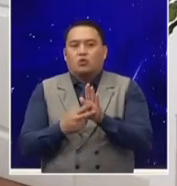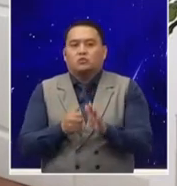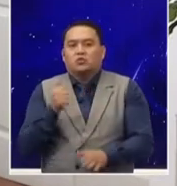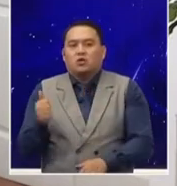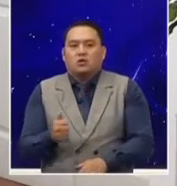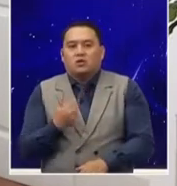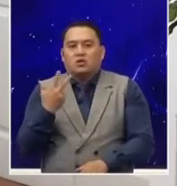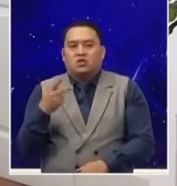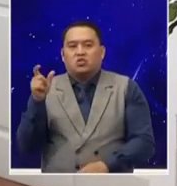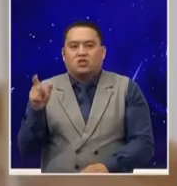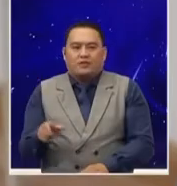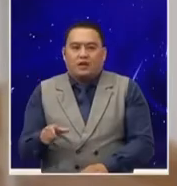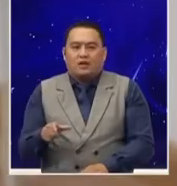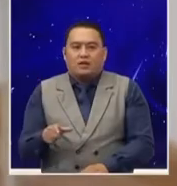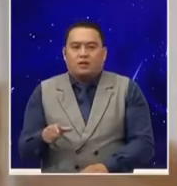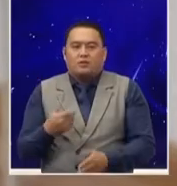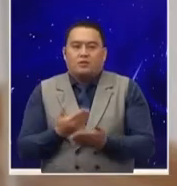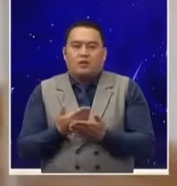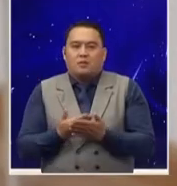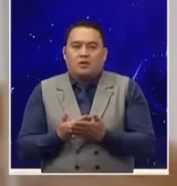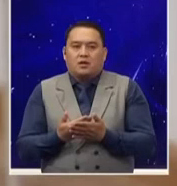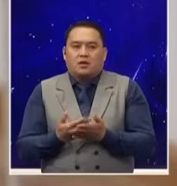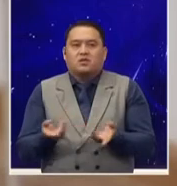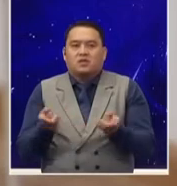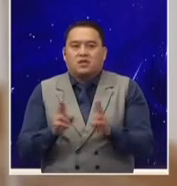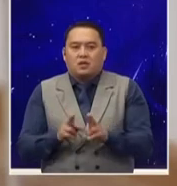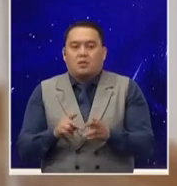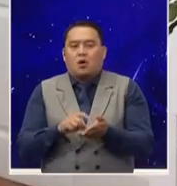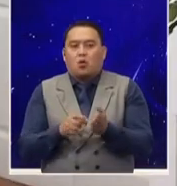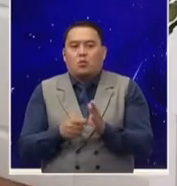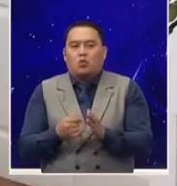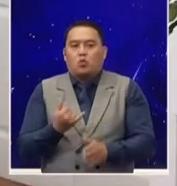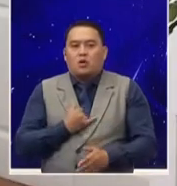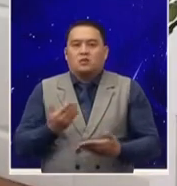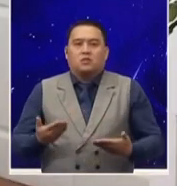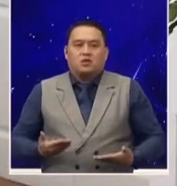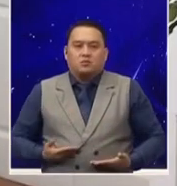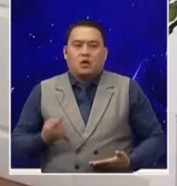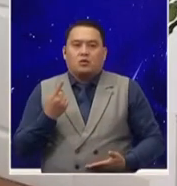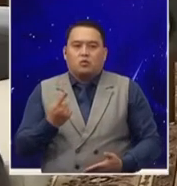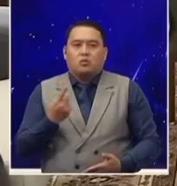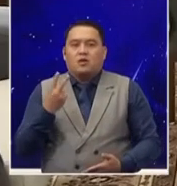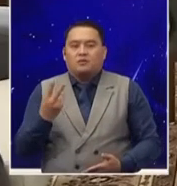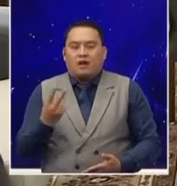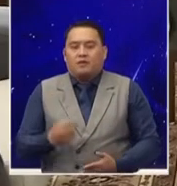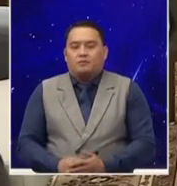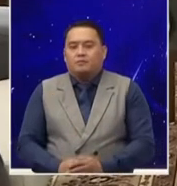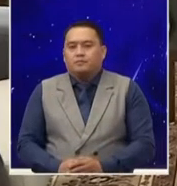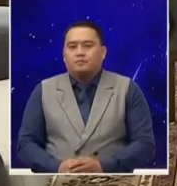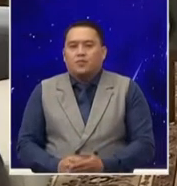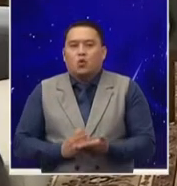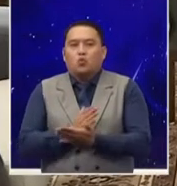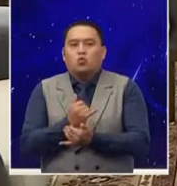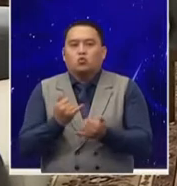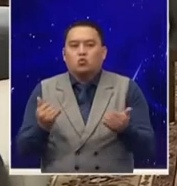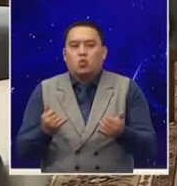3 человека и в 8:30, например, еще остальные. По комнатам у нас проживают по одному, по двое. По словам получателей услуг,